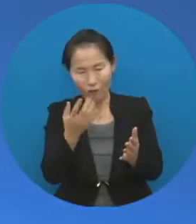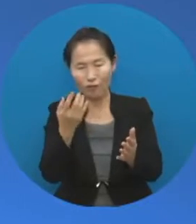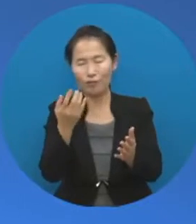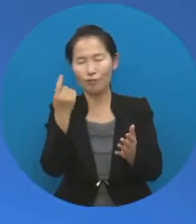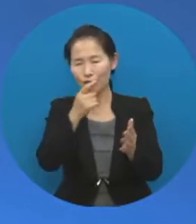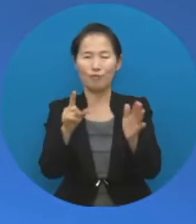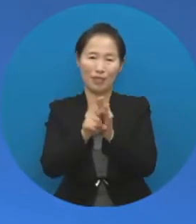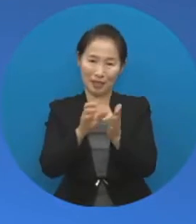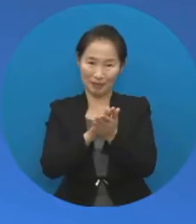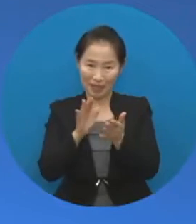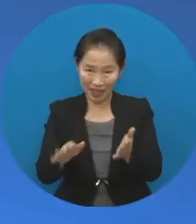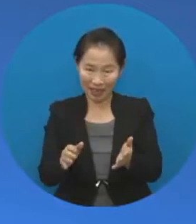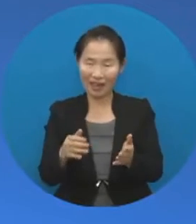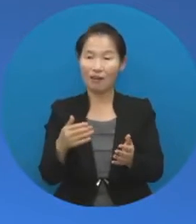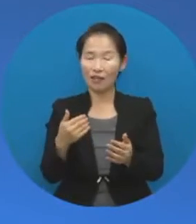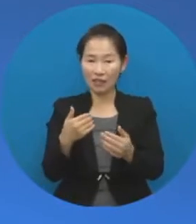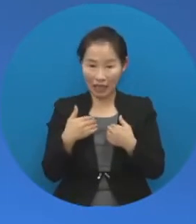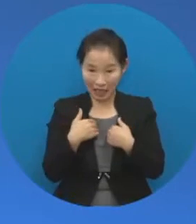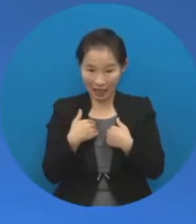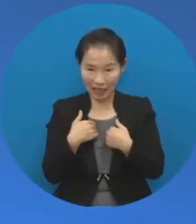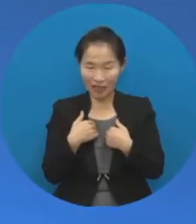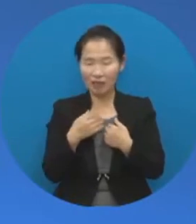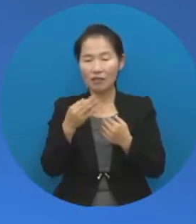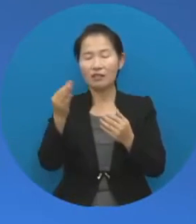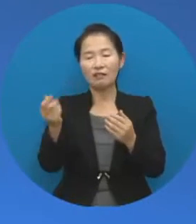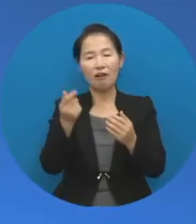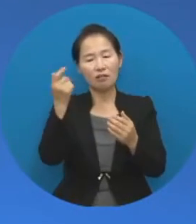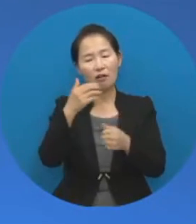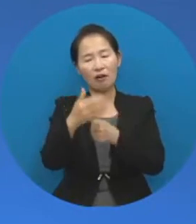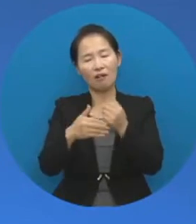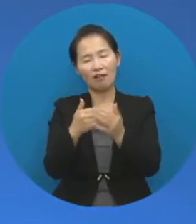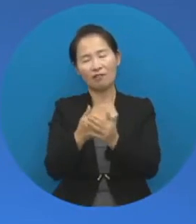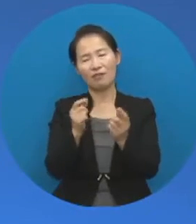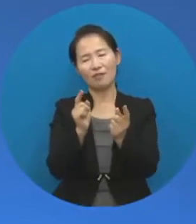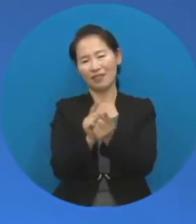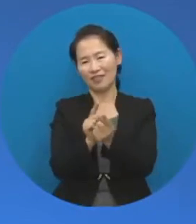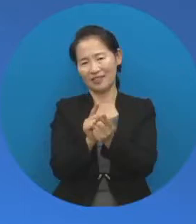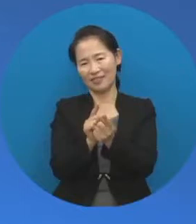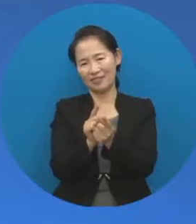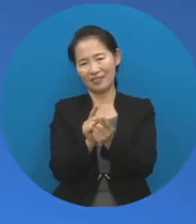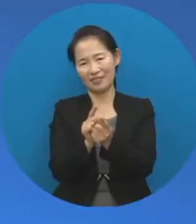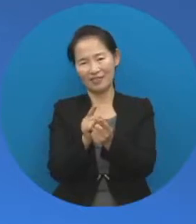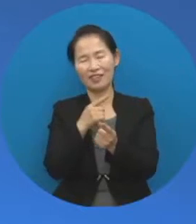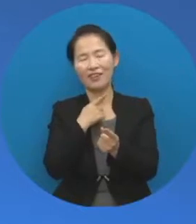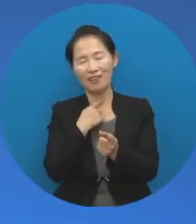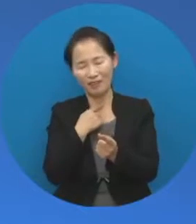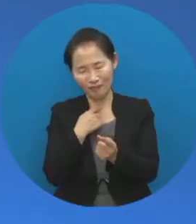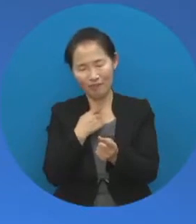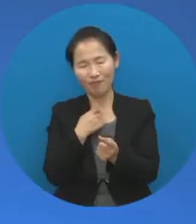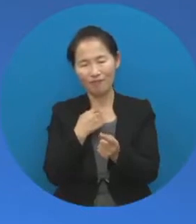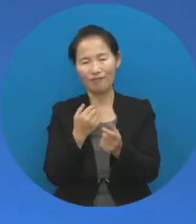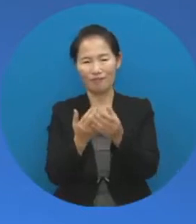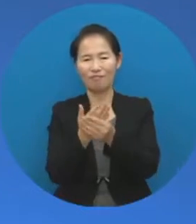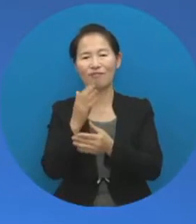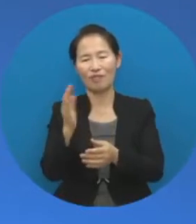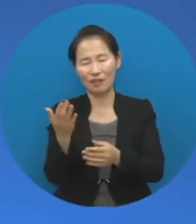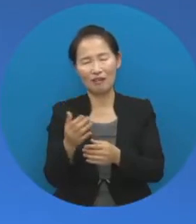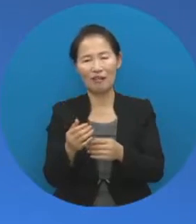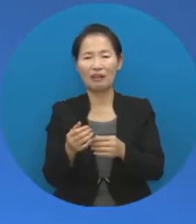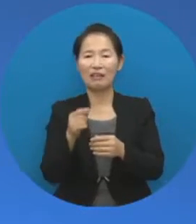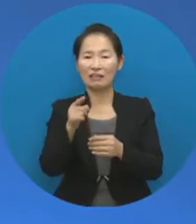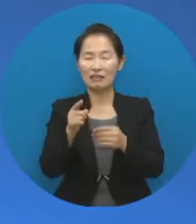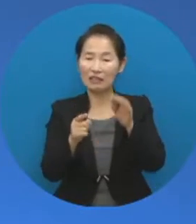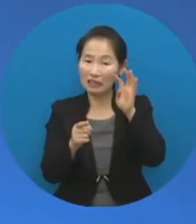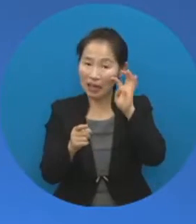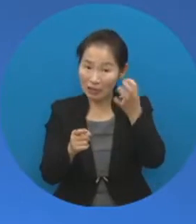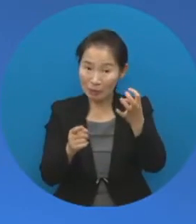크고 비밀한 일은 성령 하나님을 만난 것이었는데요. 그때 제가 그 40일 동안 막 그